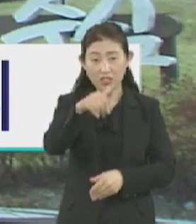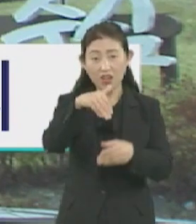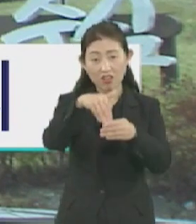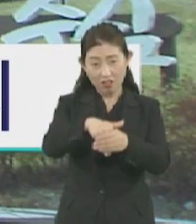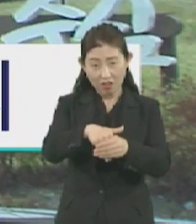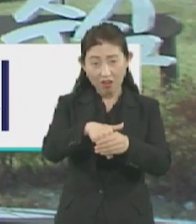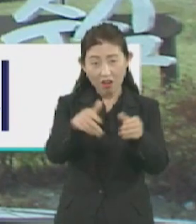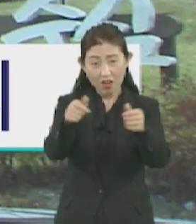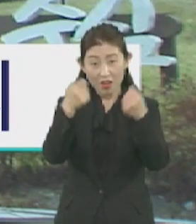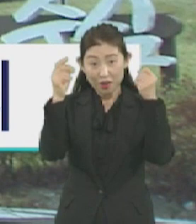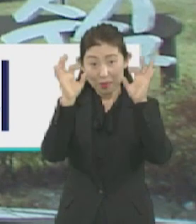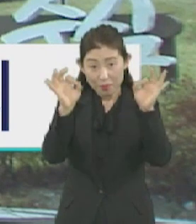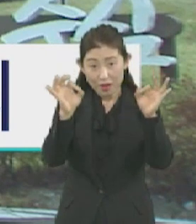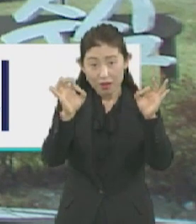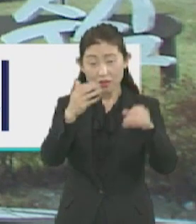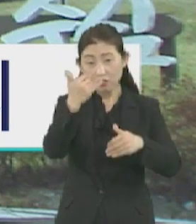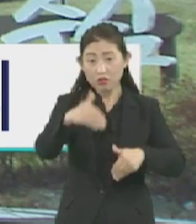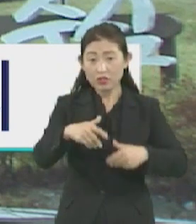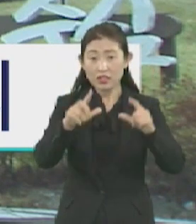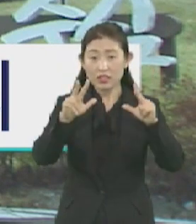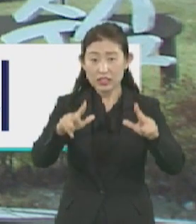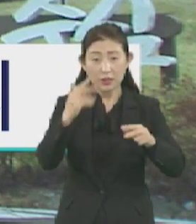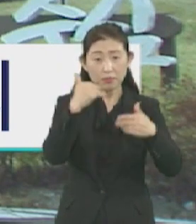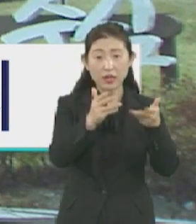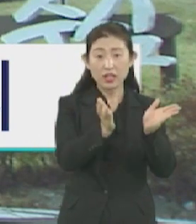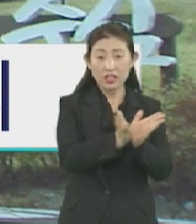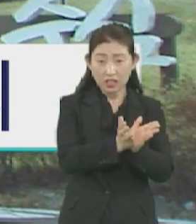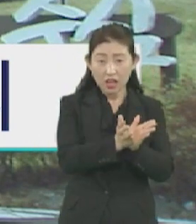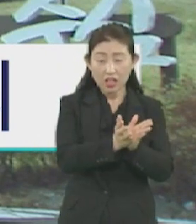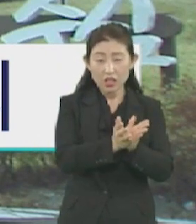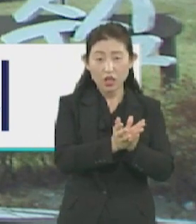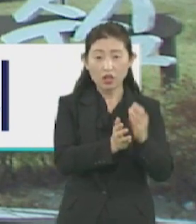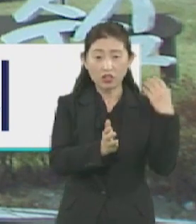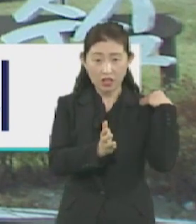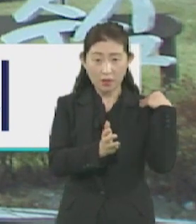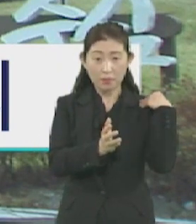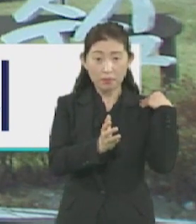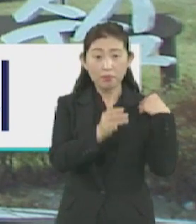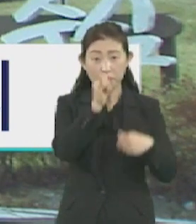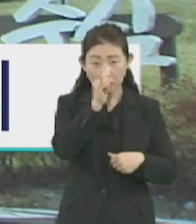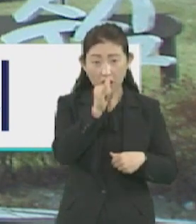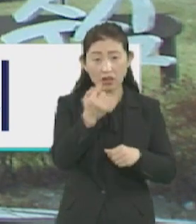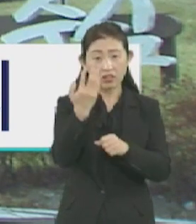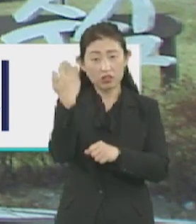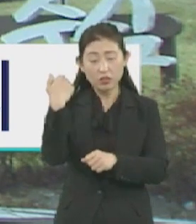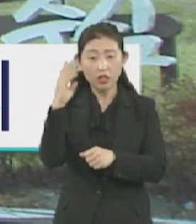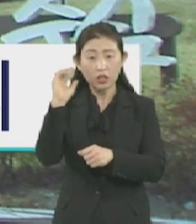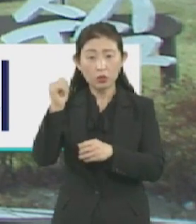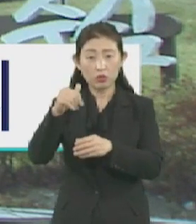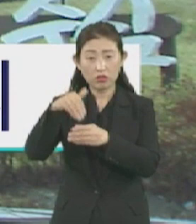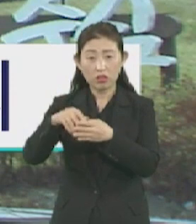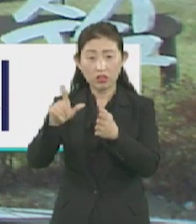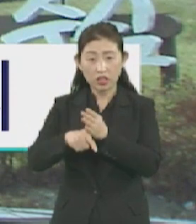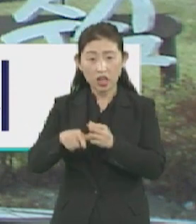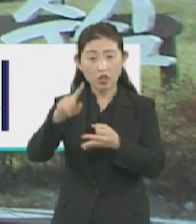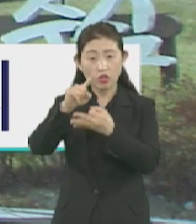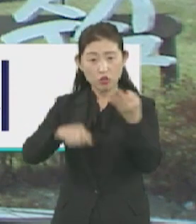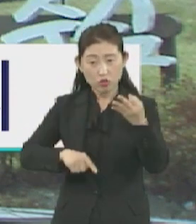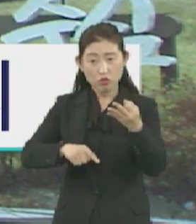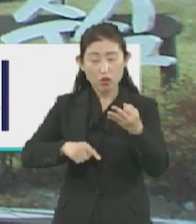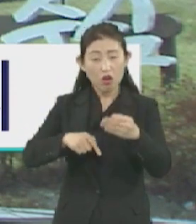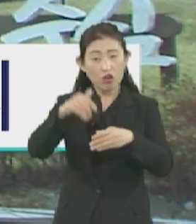선거 전에 짚어봅니다 충남은 현재 민주당 출신 의 도정을 맡고 있지만 지난 대선에선 윤석렬 후보가